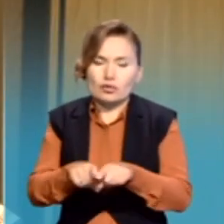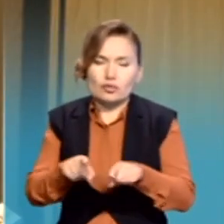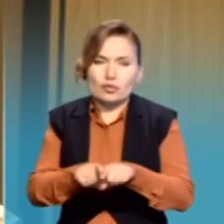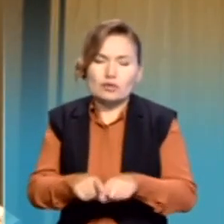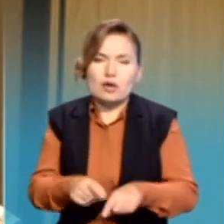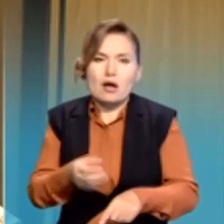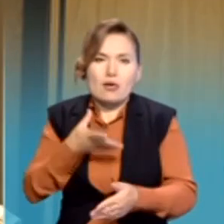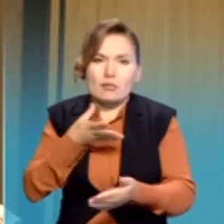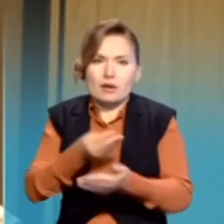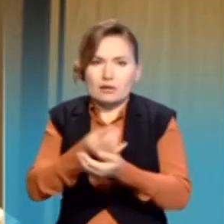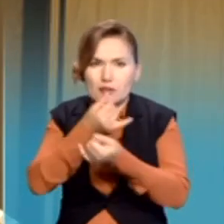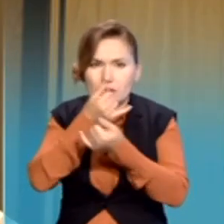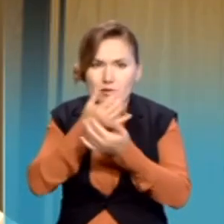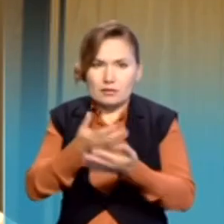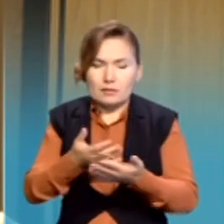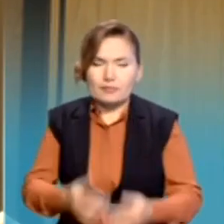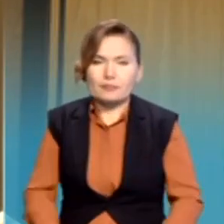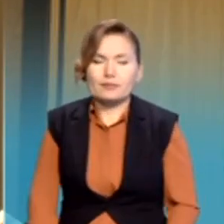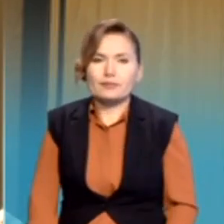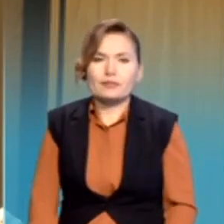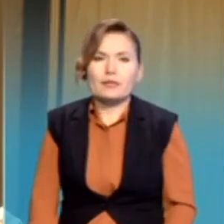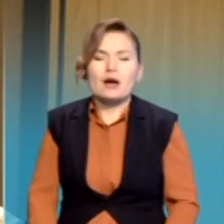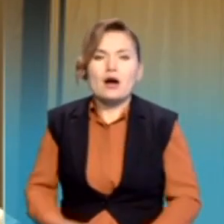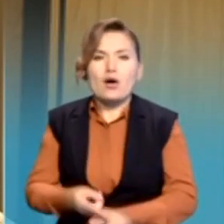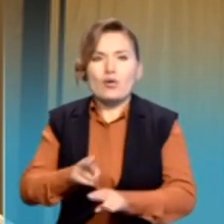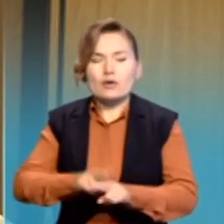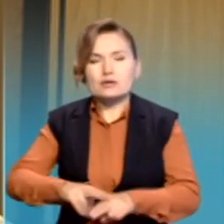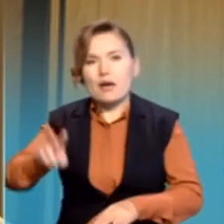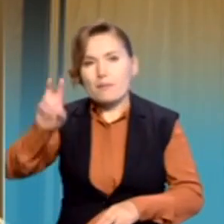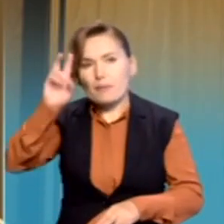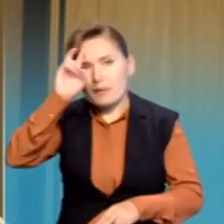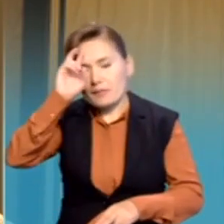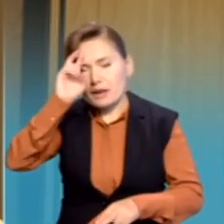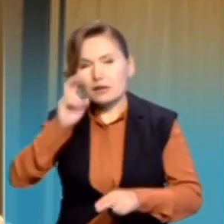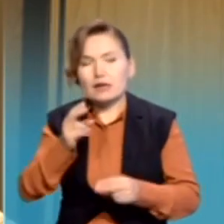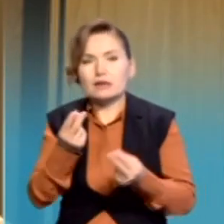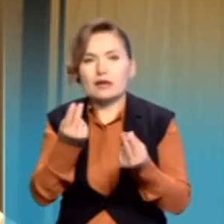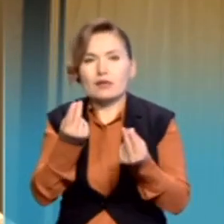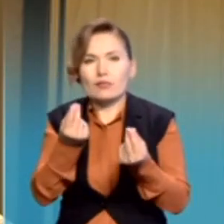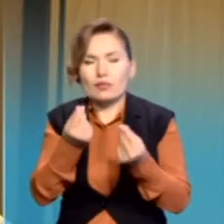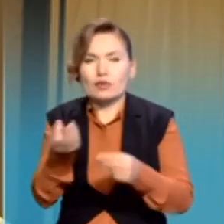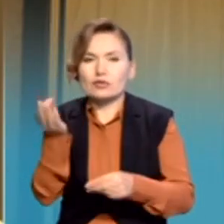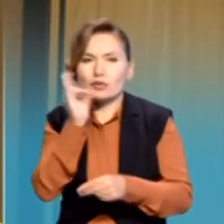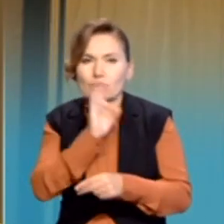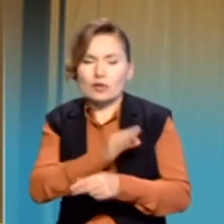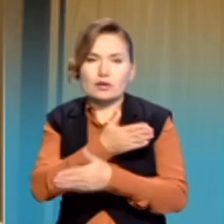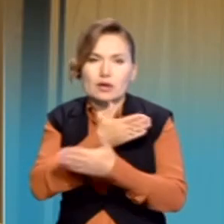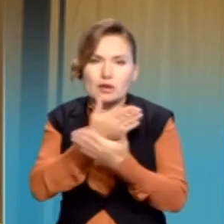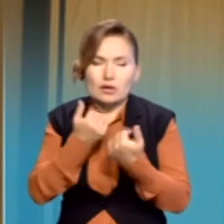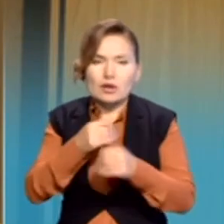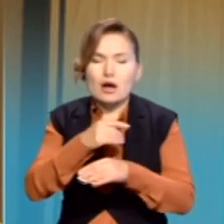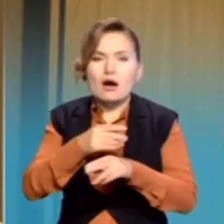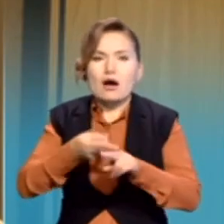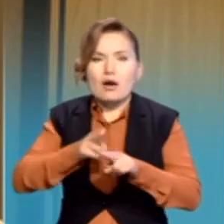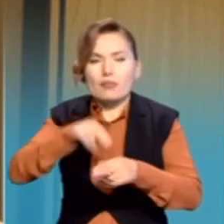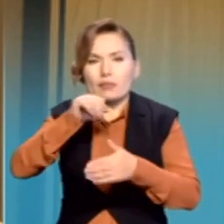төленбейді. Яғни, ол дегеніміз мемлекеттік бюджет одан пайда таппайды. Және ол